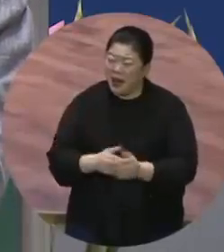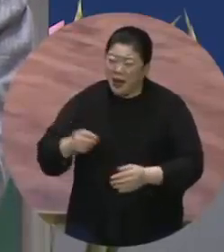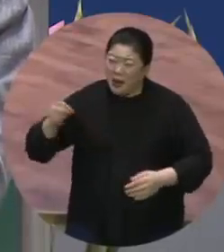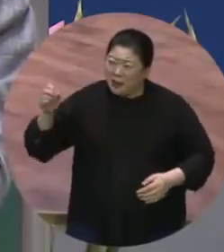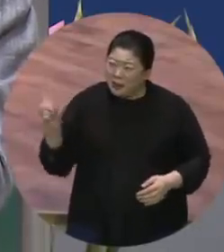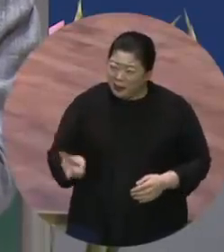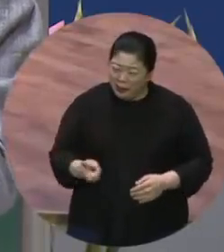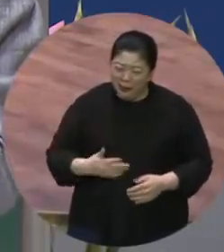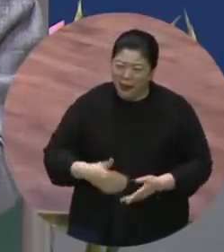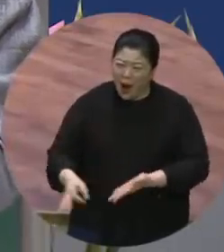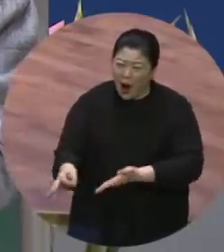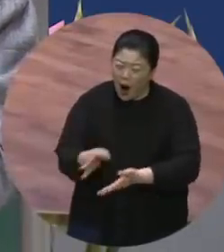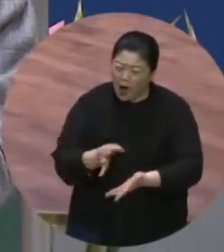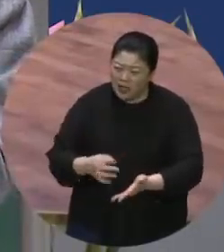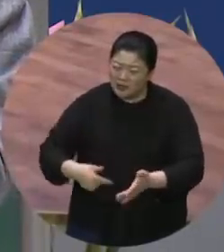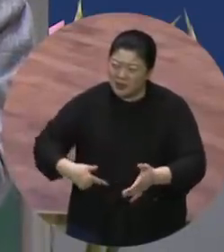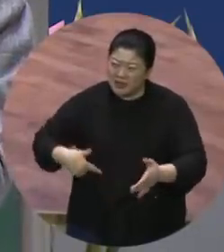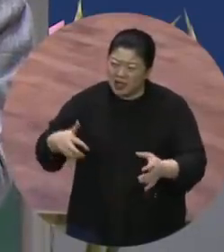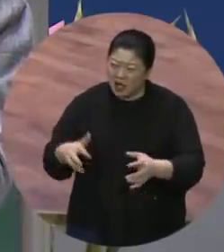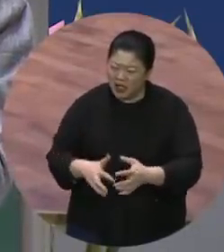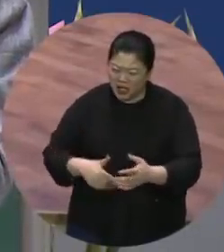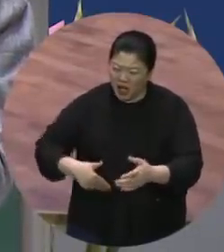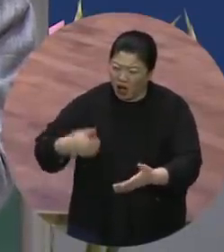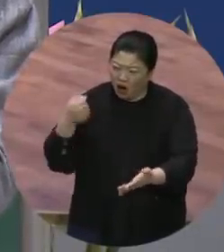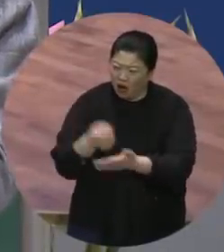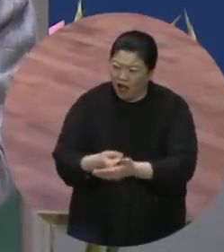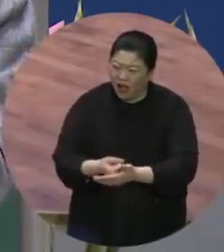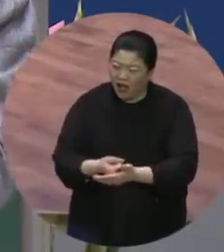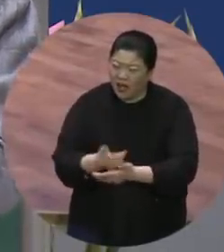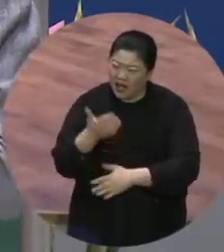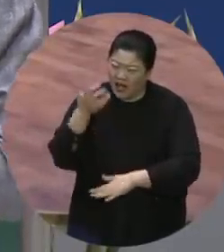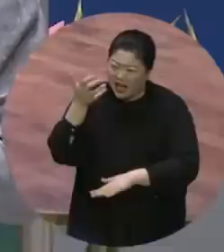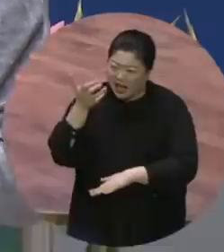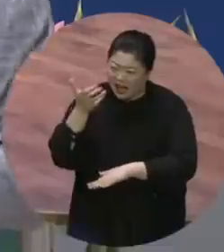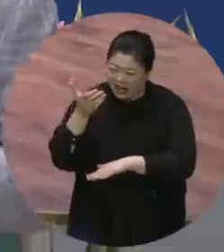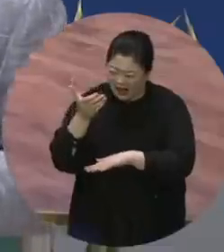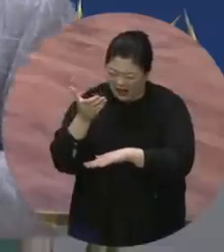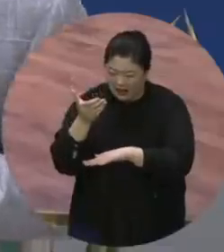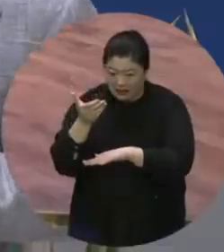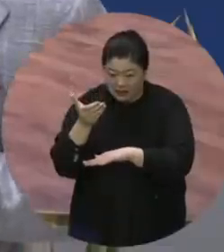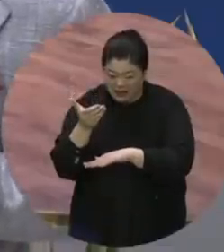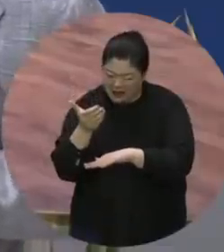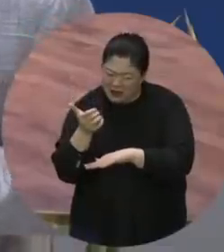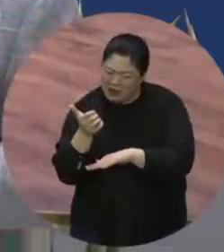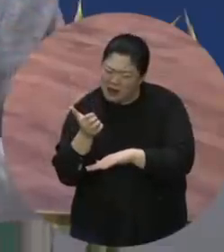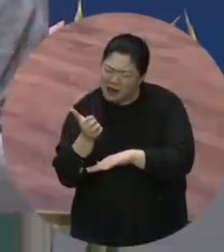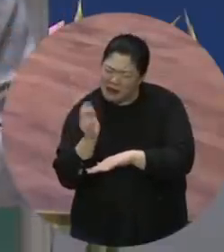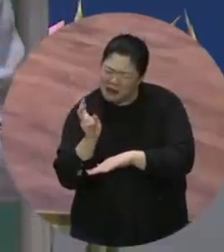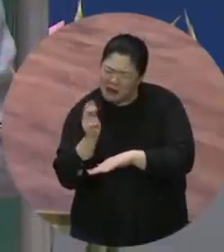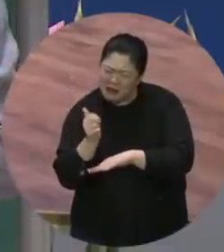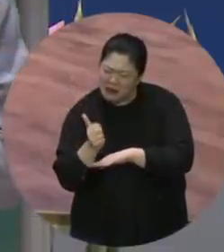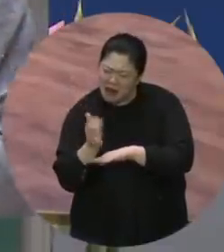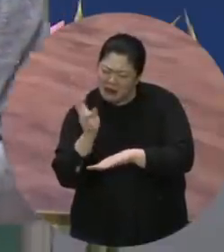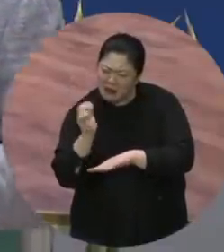마지막입니다. 뭐 마지막인지 모르겠어요. 마지막입니다.